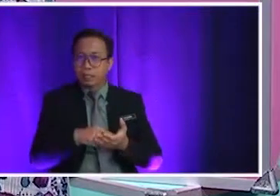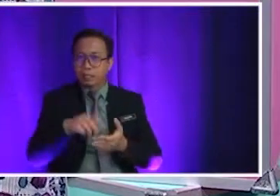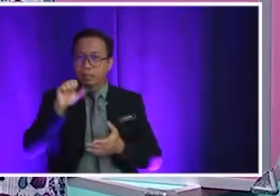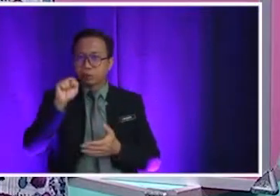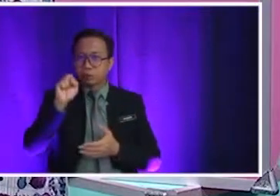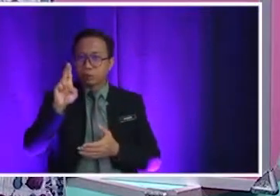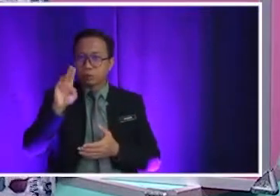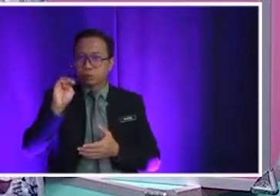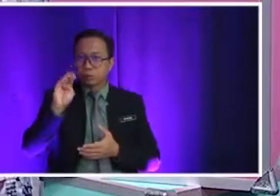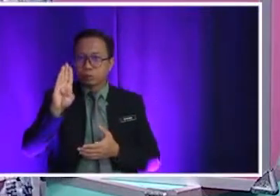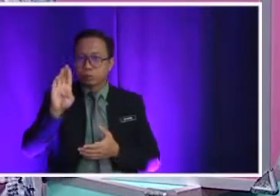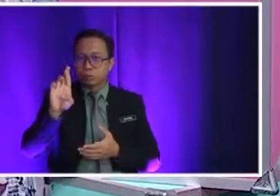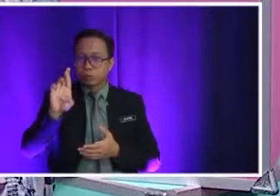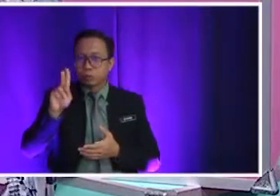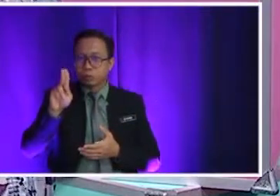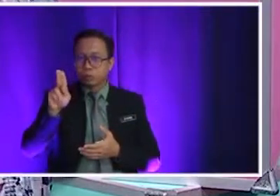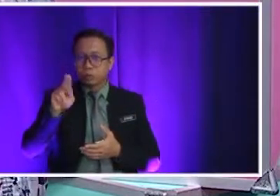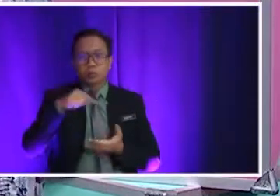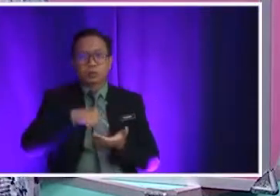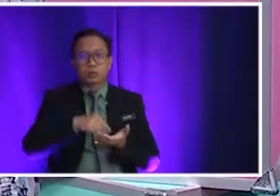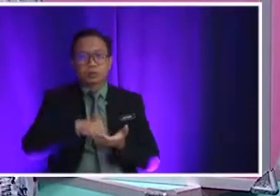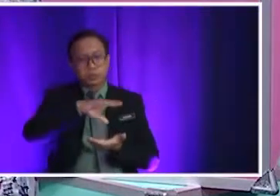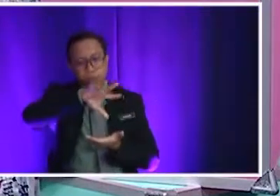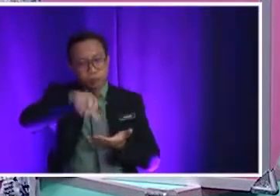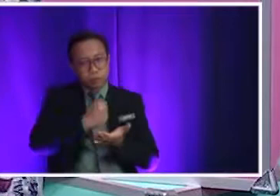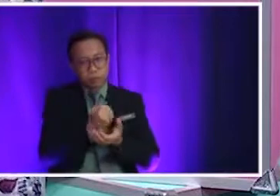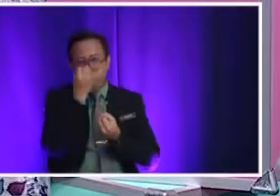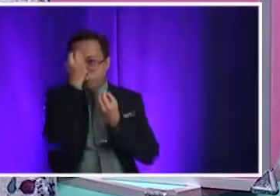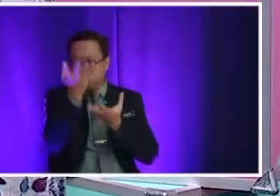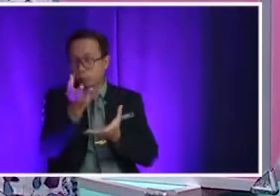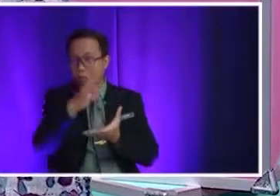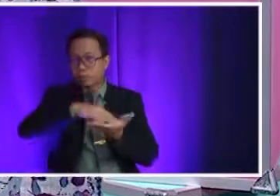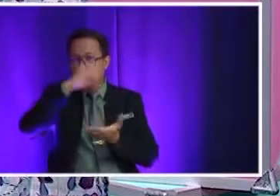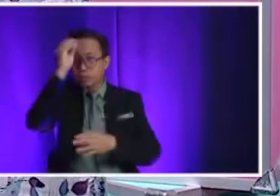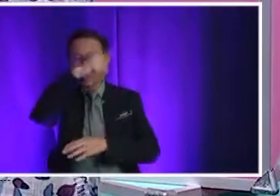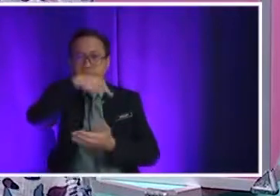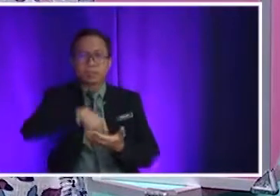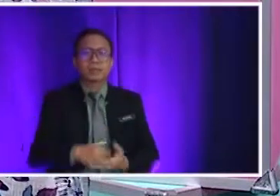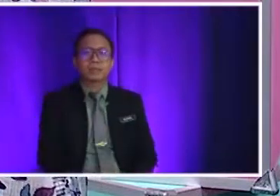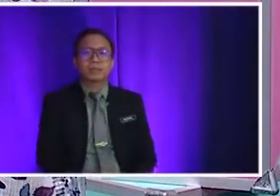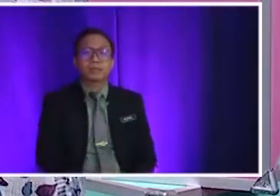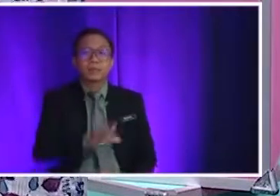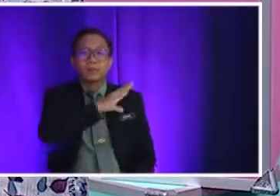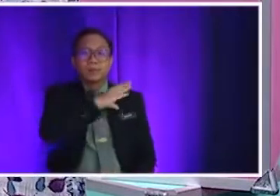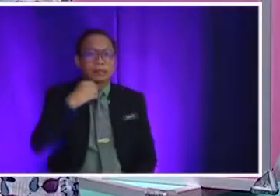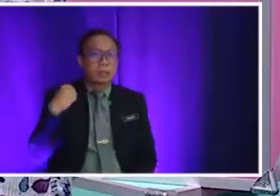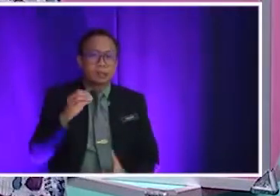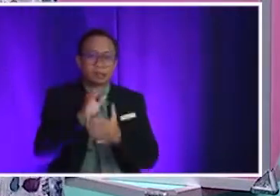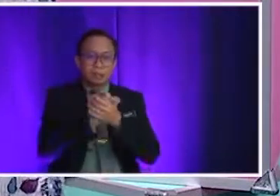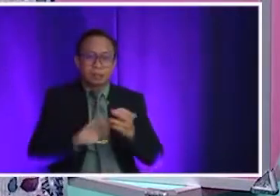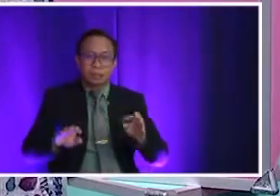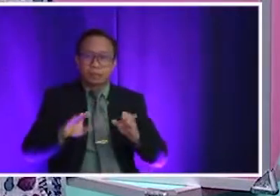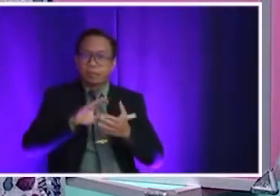sumberku Anda Boleh dapatkan semua maklumat tentang pembelajaran kita pada hari ini dan selamat